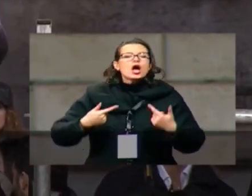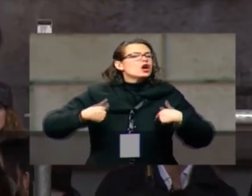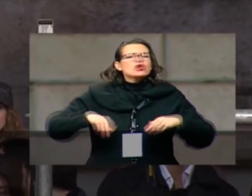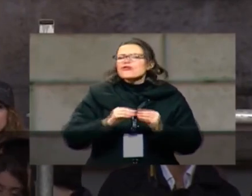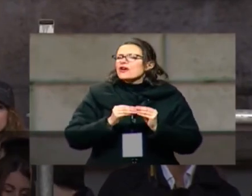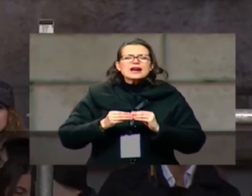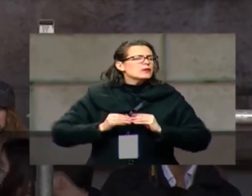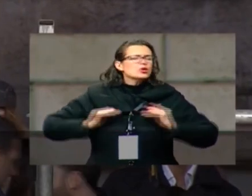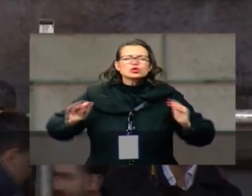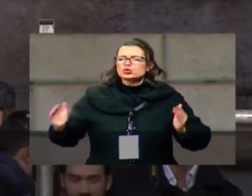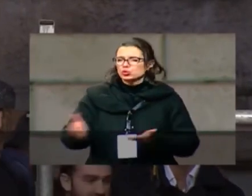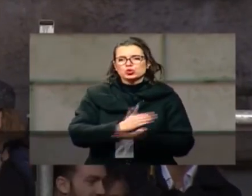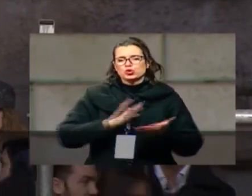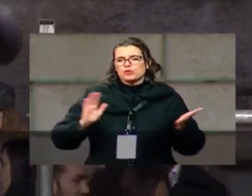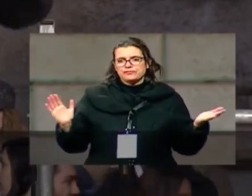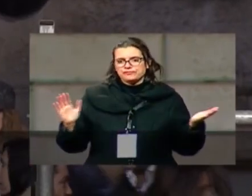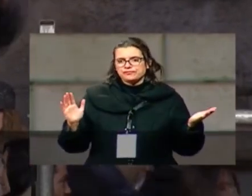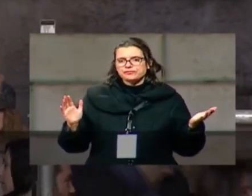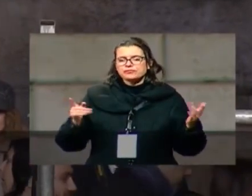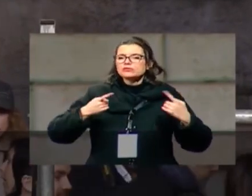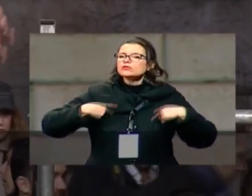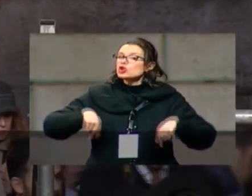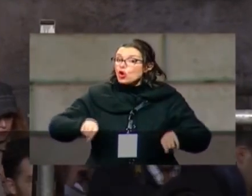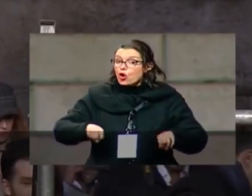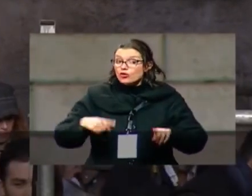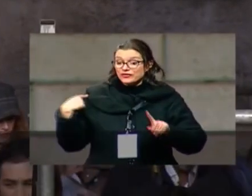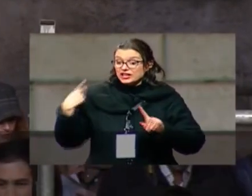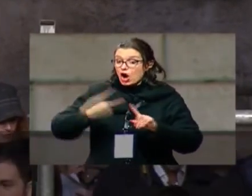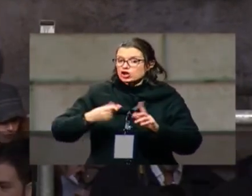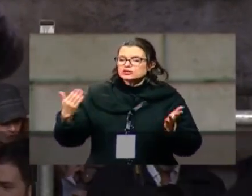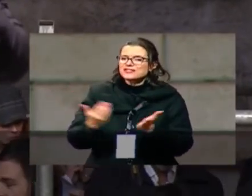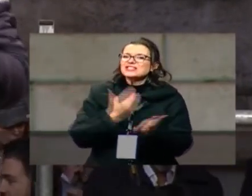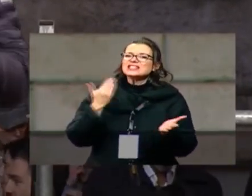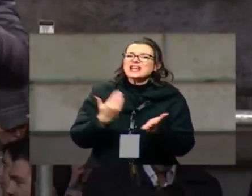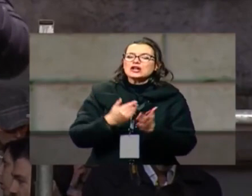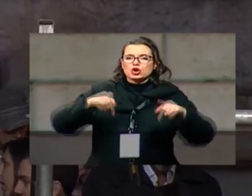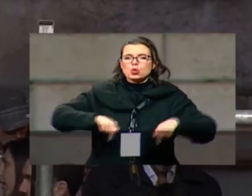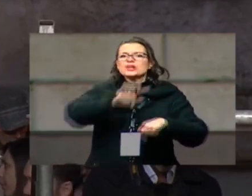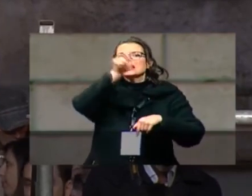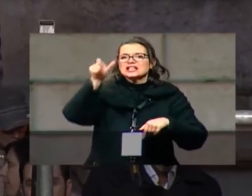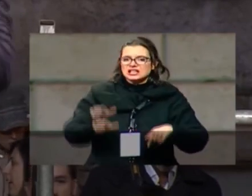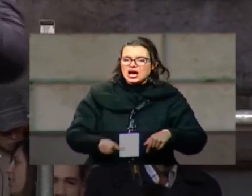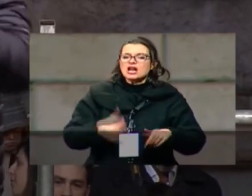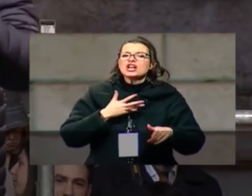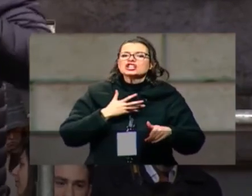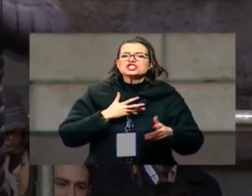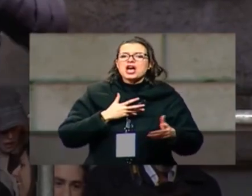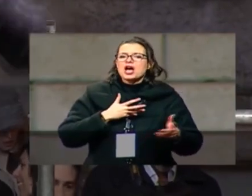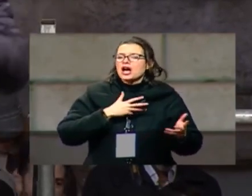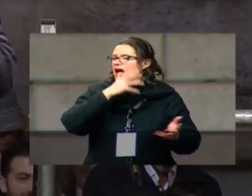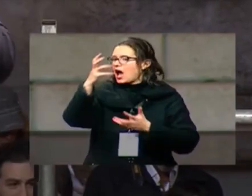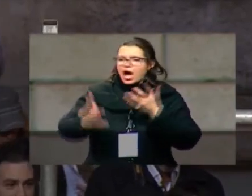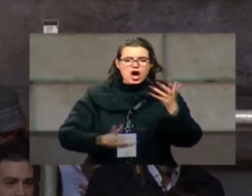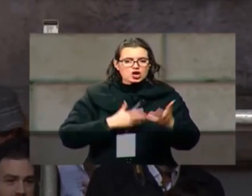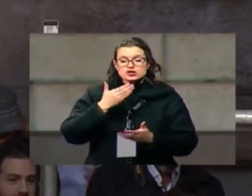Noi abbiamo evitato fino a oggi abbiamo evitato che in Italia ci fosse dei disordini sociali grazie al movimento